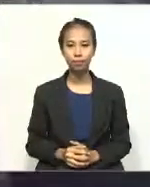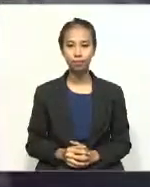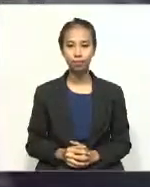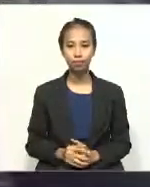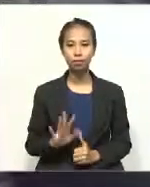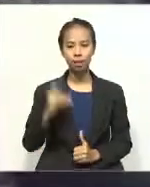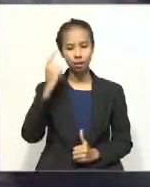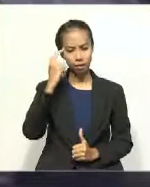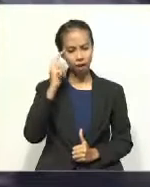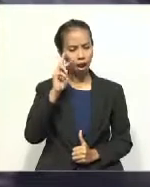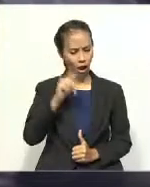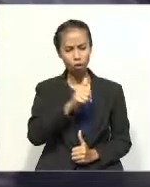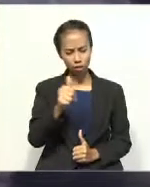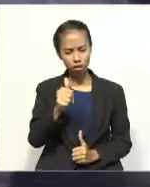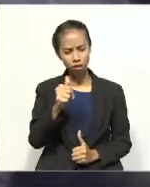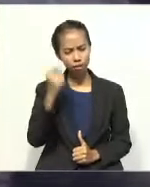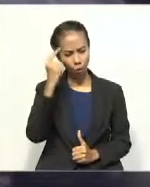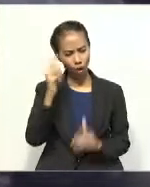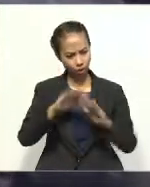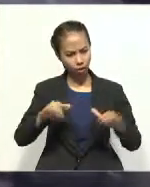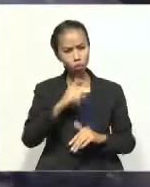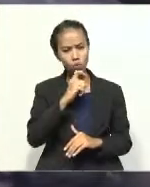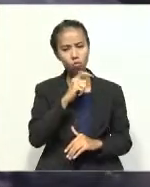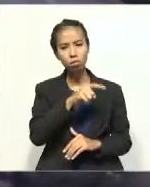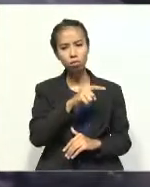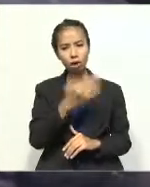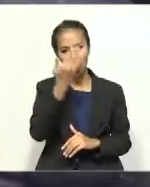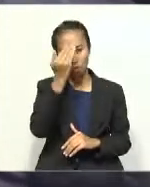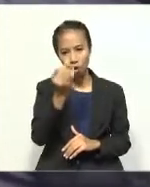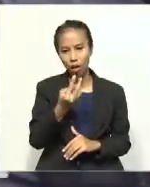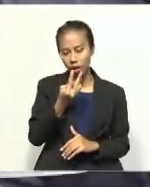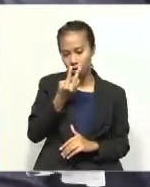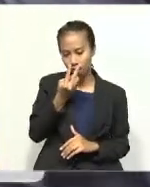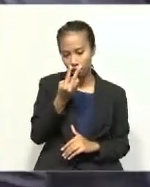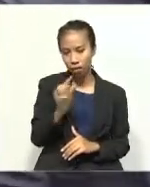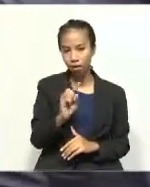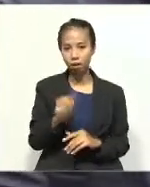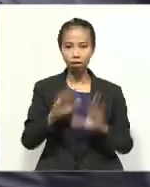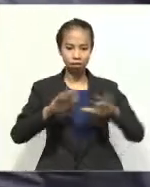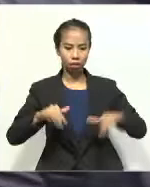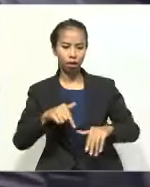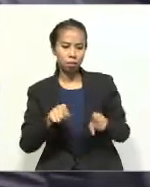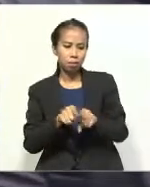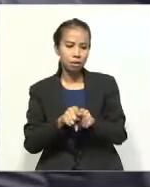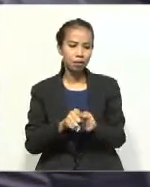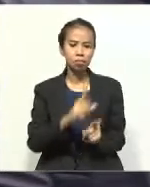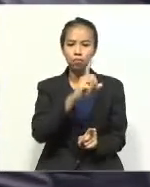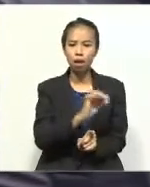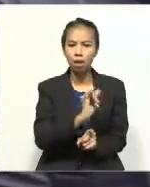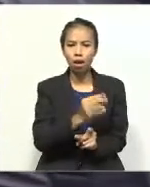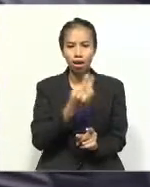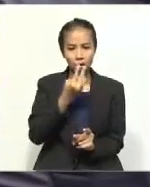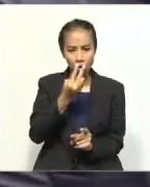จะมีข่าวดีครับน่ามีข่าวดีนะครับเพราะว่าจริงแล้วเราเห็นร่องรอยการเอาตัวรอดของเด็กอยู่นะครับไม่ว่าจะเ